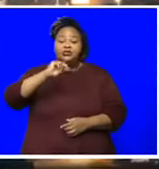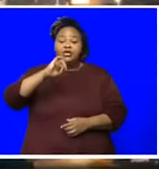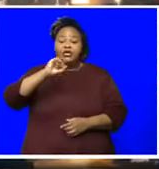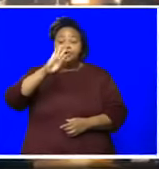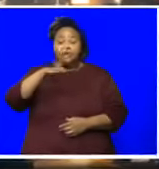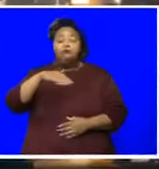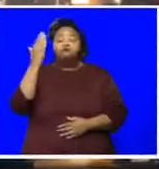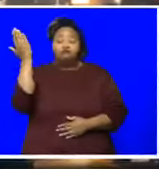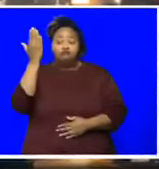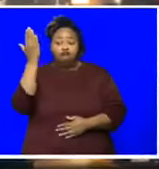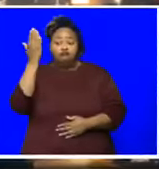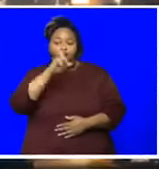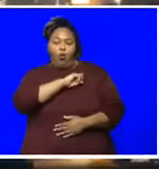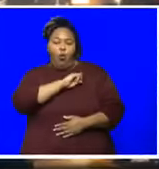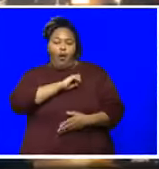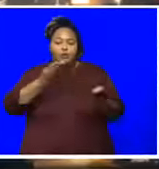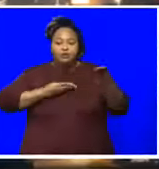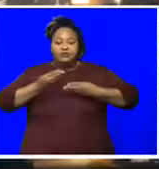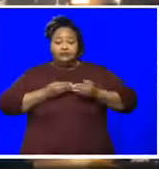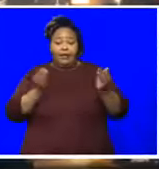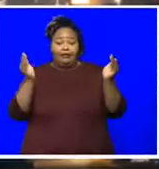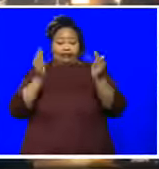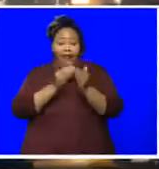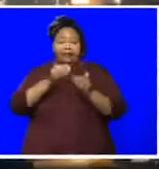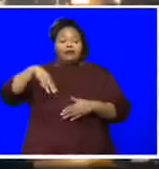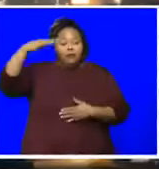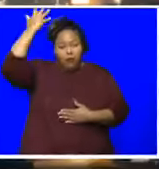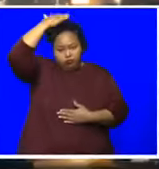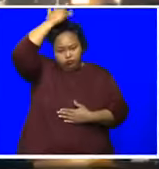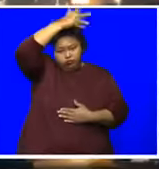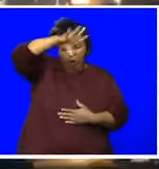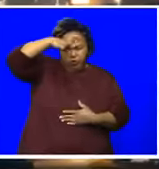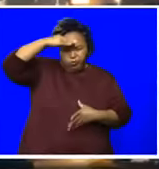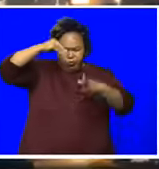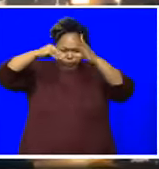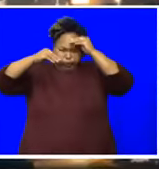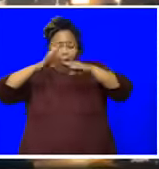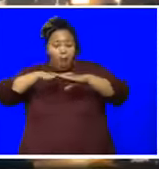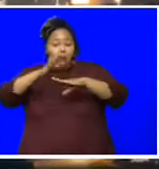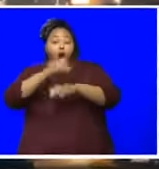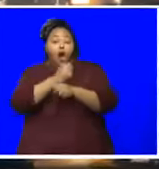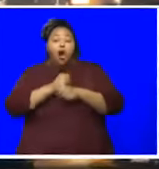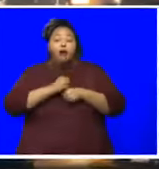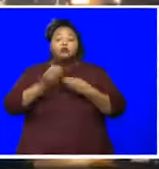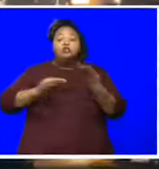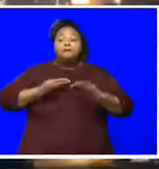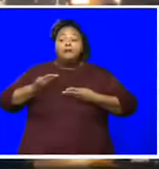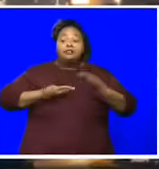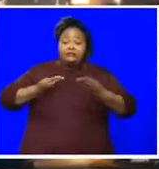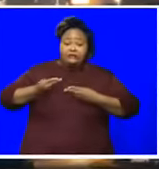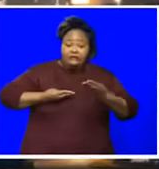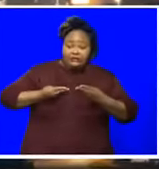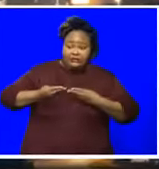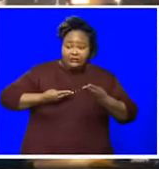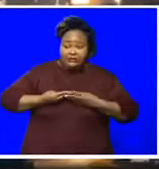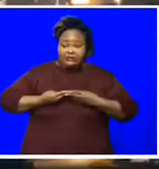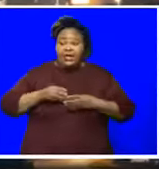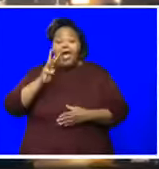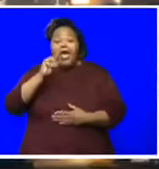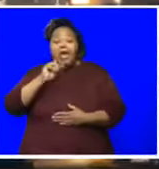ngesikhathi kuphothula abosomabhizinisi labancane labafundzeka abantu ngechuba ibhizinisi elihlelweni loluchutshwa inkampani yabomahlala